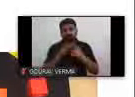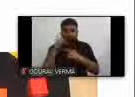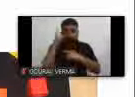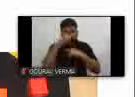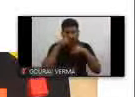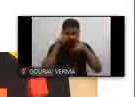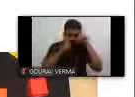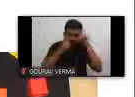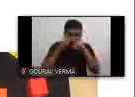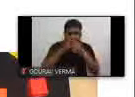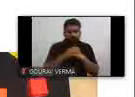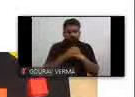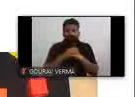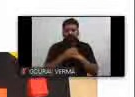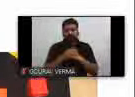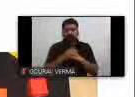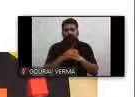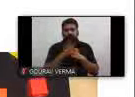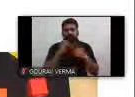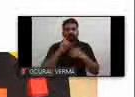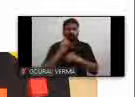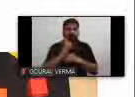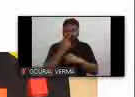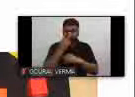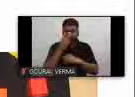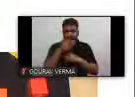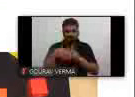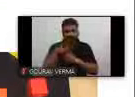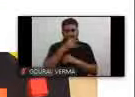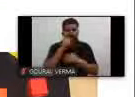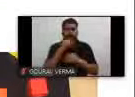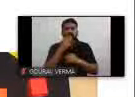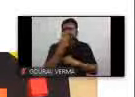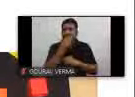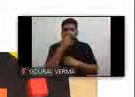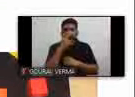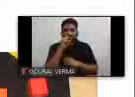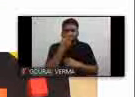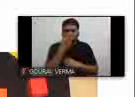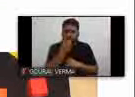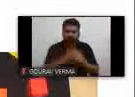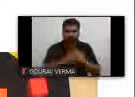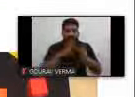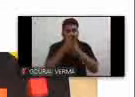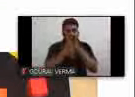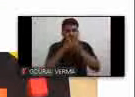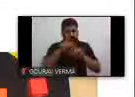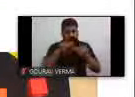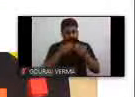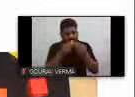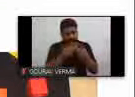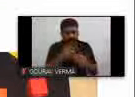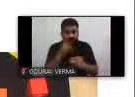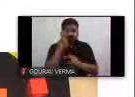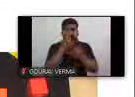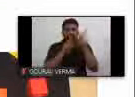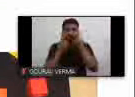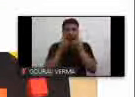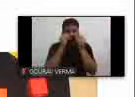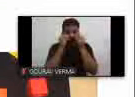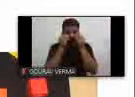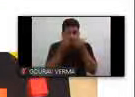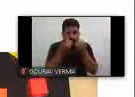एक्सप्रेशंस, मतलब डेफ ब्लाइंड बच्चों में आपको लिप रीडिंग देना है, साइन लैंग्वेज, विजुअल कैपेबिलिटीज जो है वो